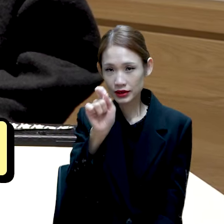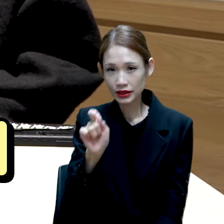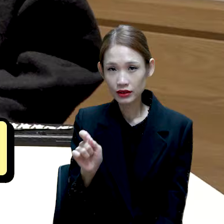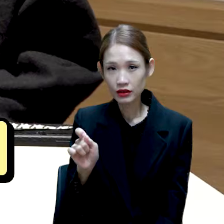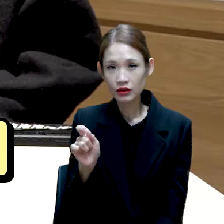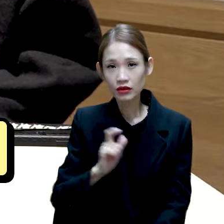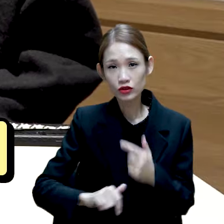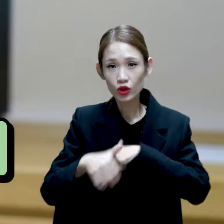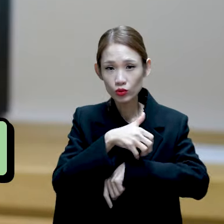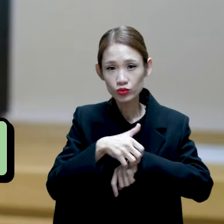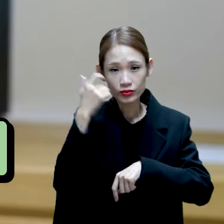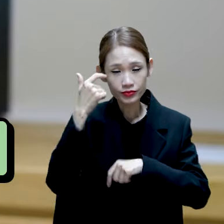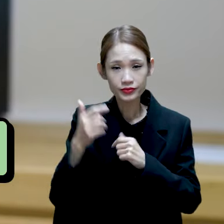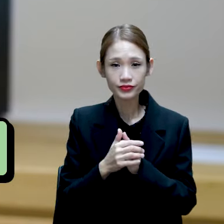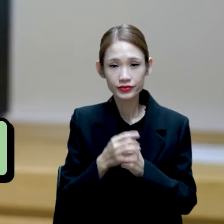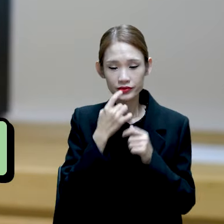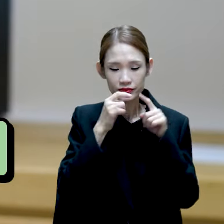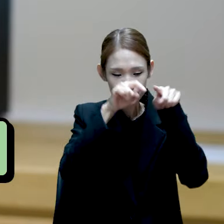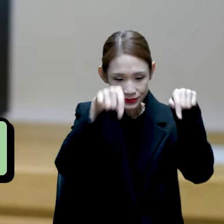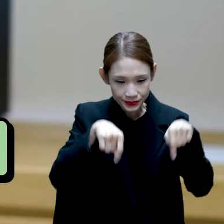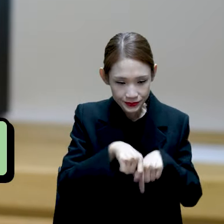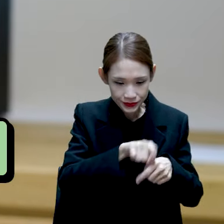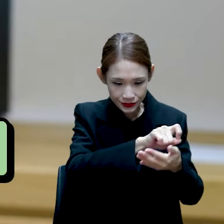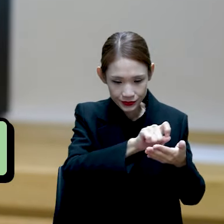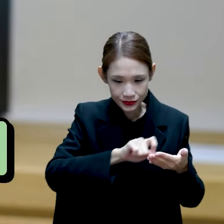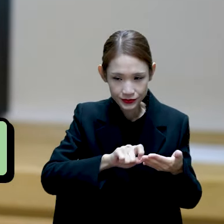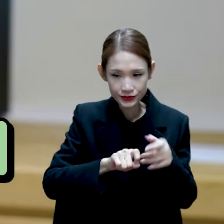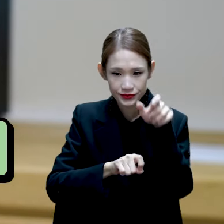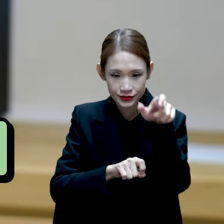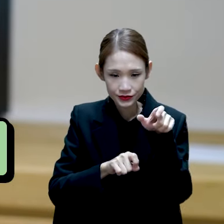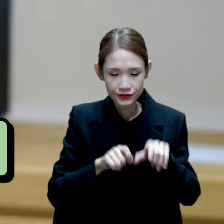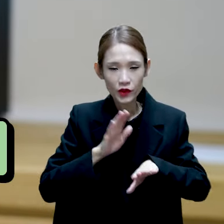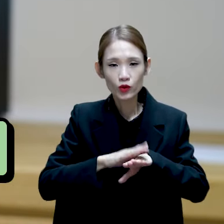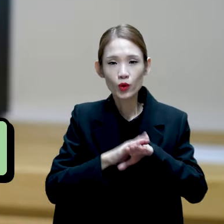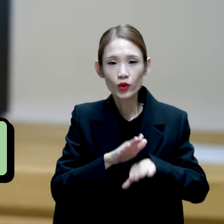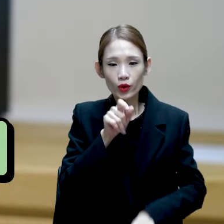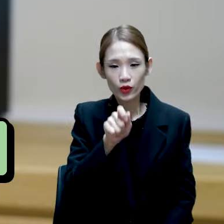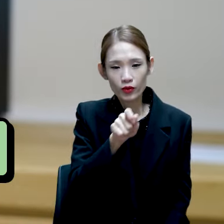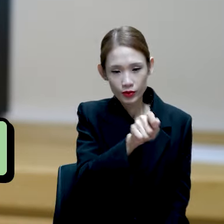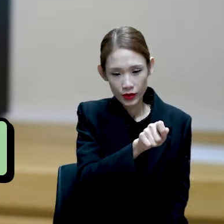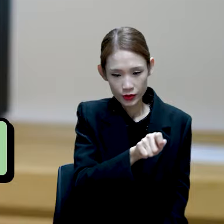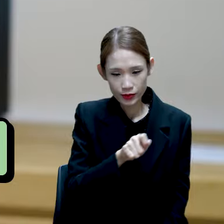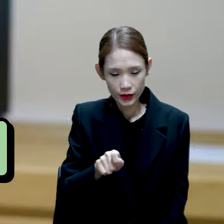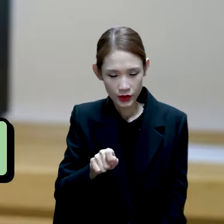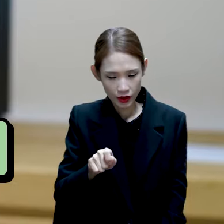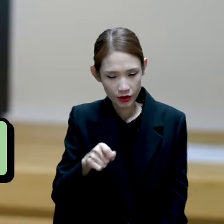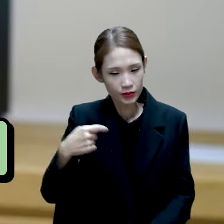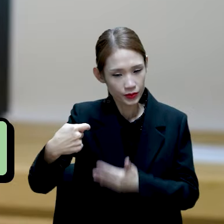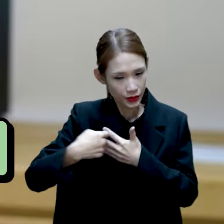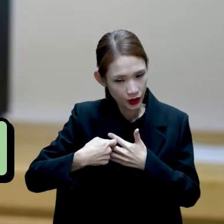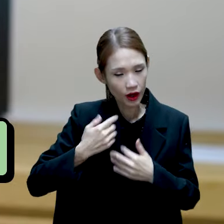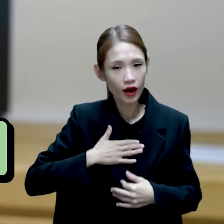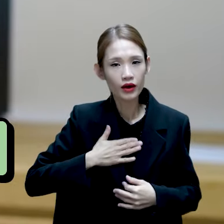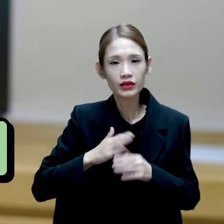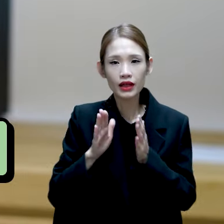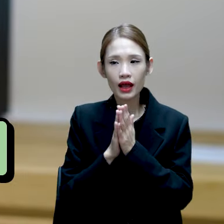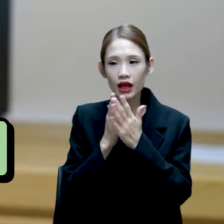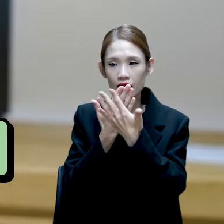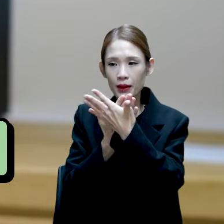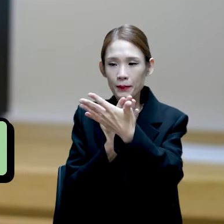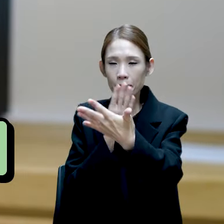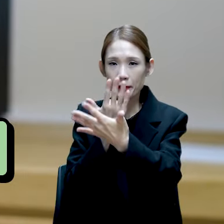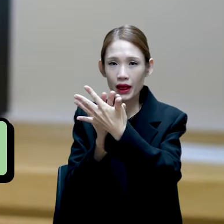더 불편하실 것 같아요. 동의에다 서명할 때는 어디다 하면 되는지 손가락으로 짚어주세요 하면 여기다 대고 이렇게 할 수 있었는데, 패드는